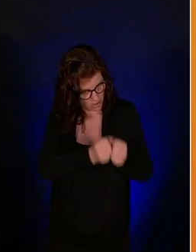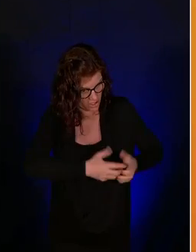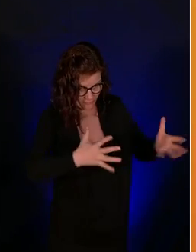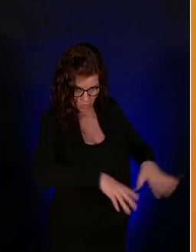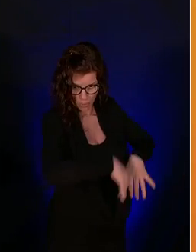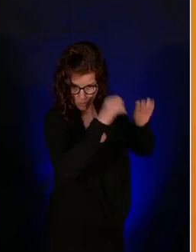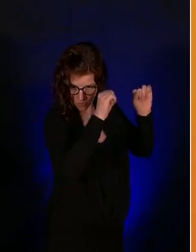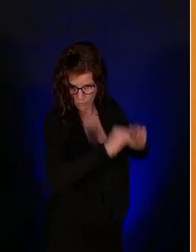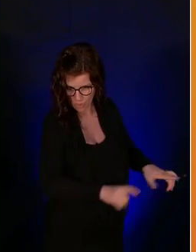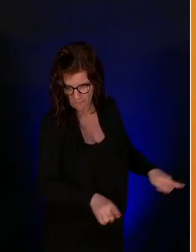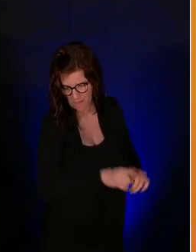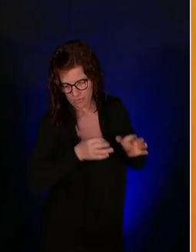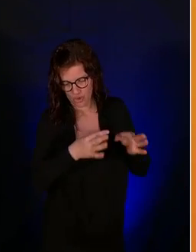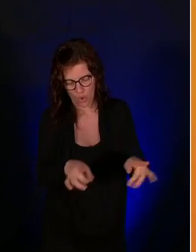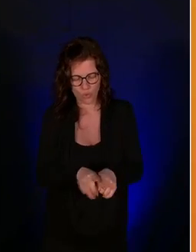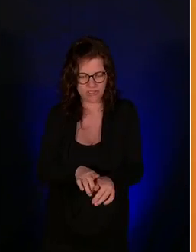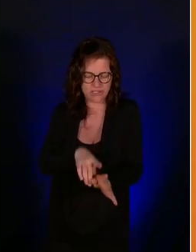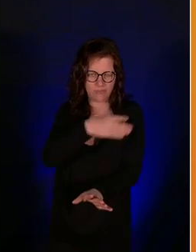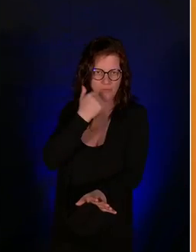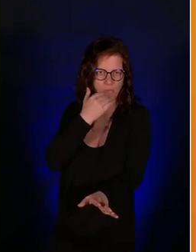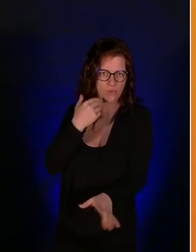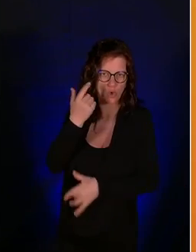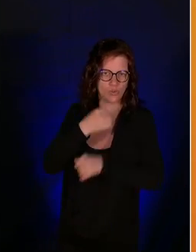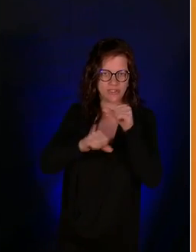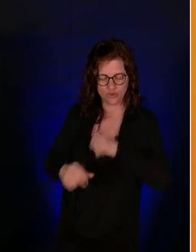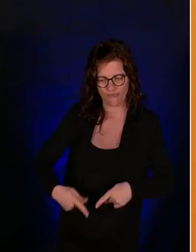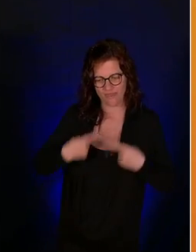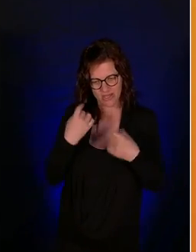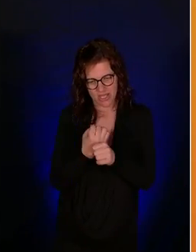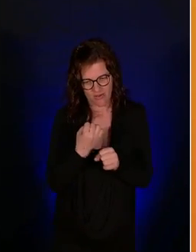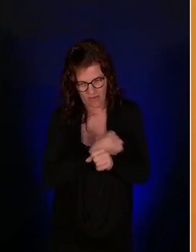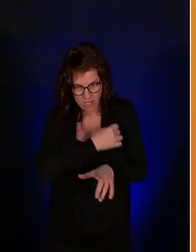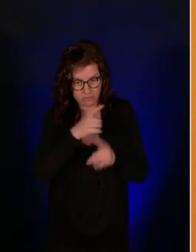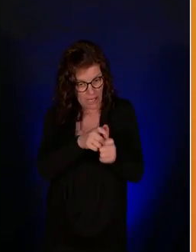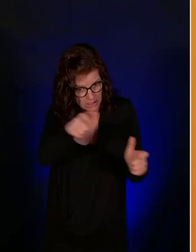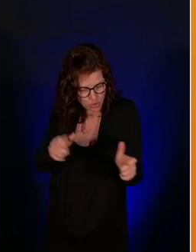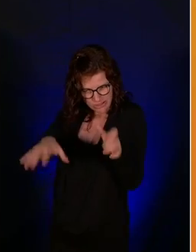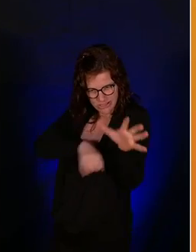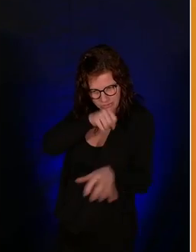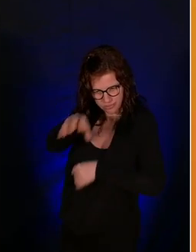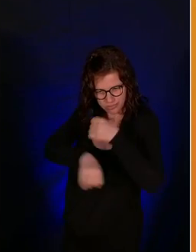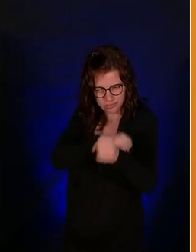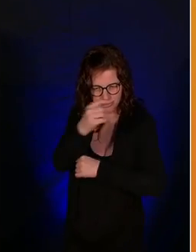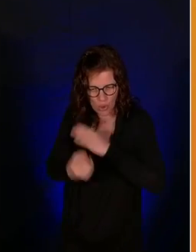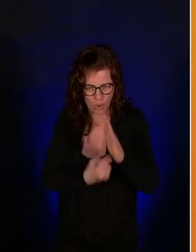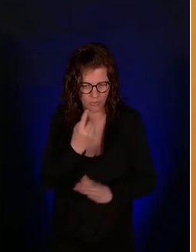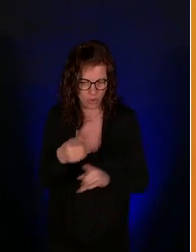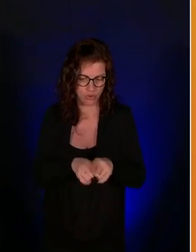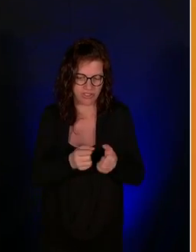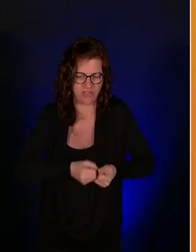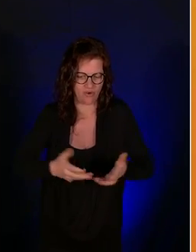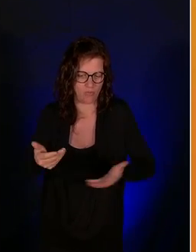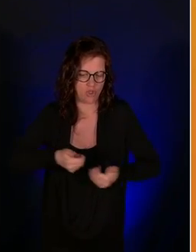à l'amélioration des conditions de vie et de travail, à la reconquête industrielle, au développement des services publics sur